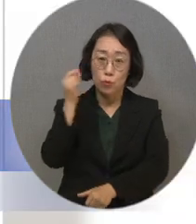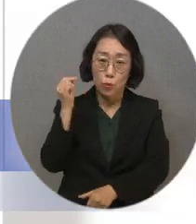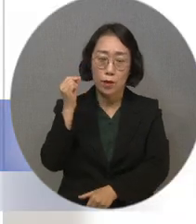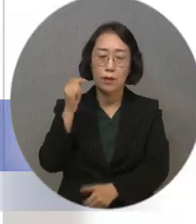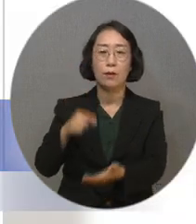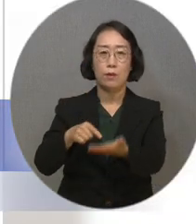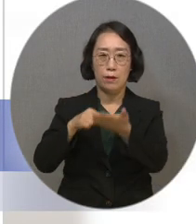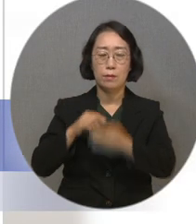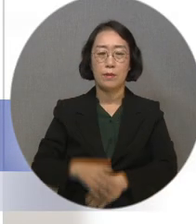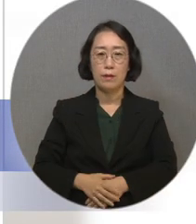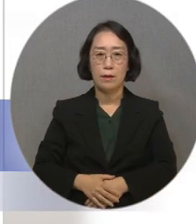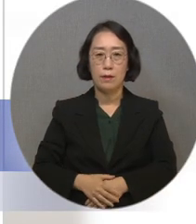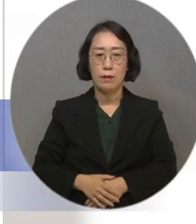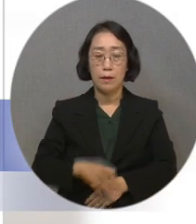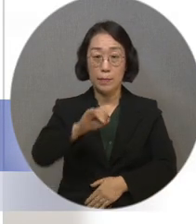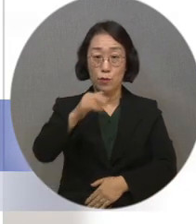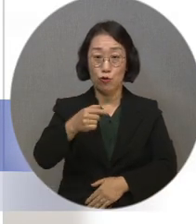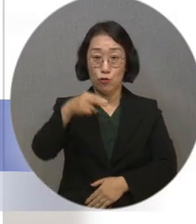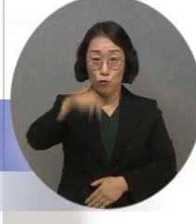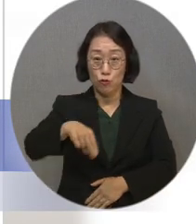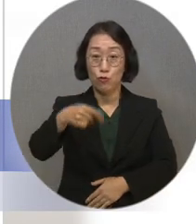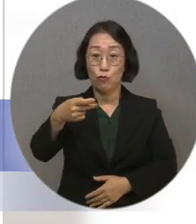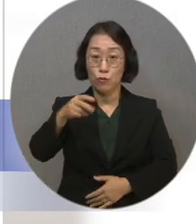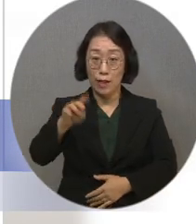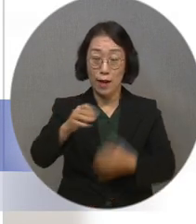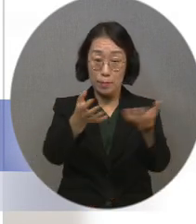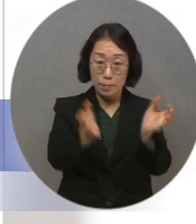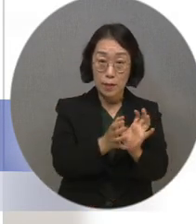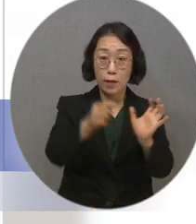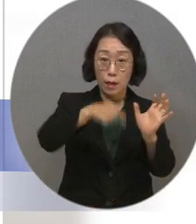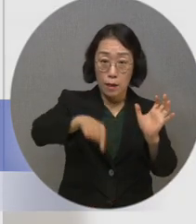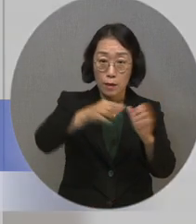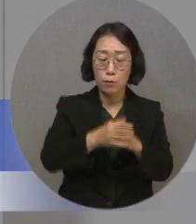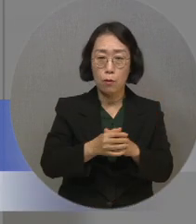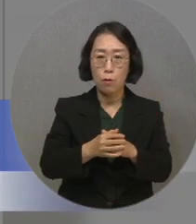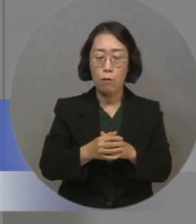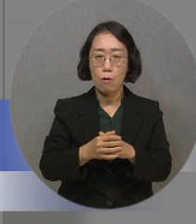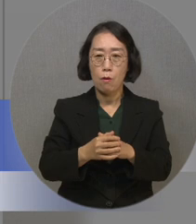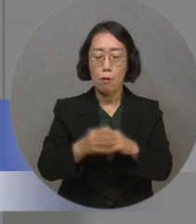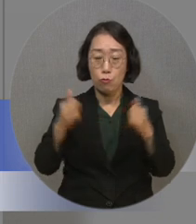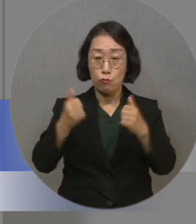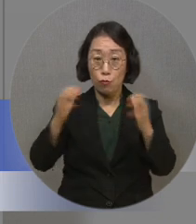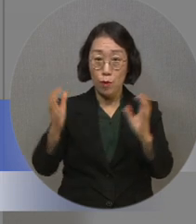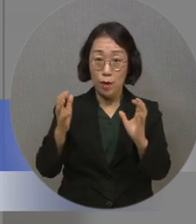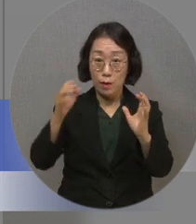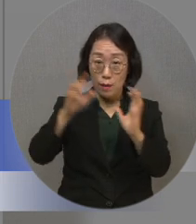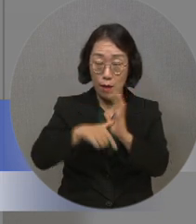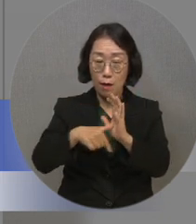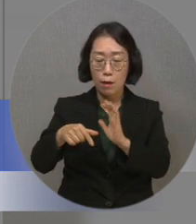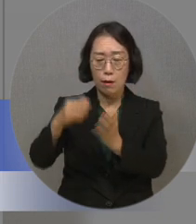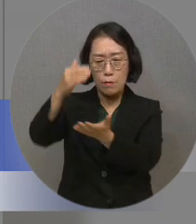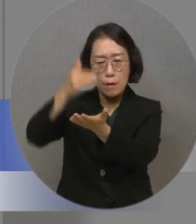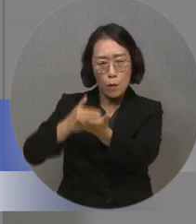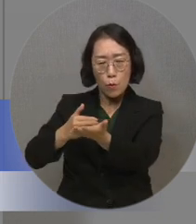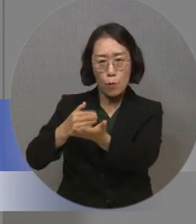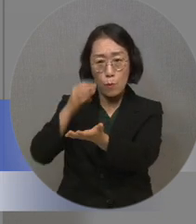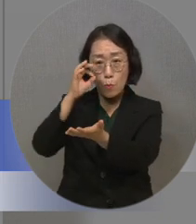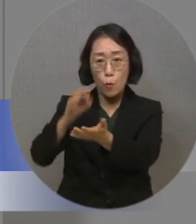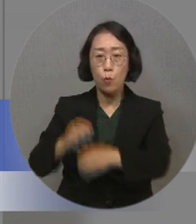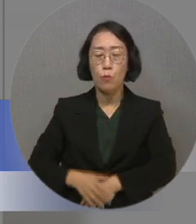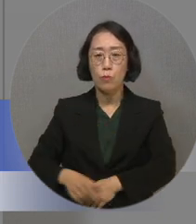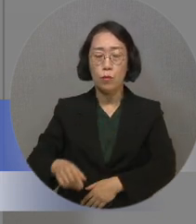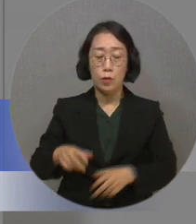나왔습니다. 더불어민주당 고영인 의원은 이 국정감사에서 국립재활원의 발표 자료를 인용해